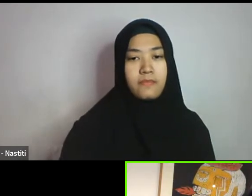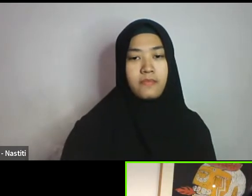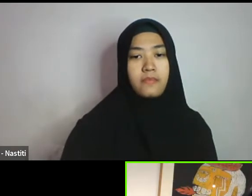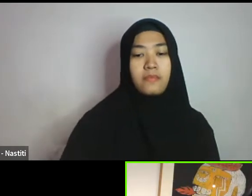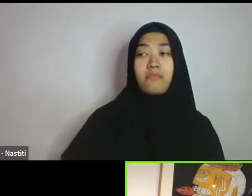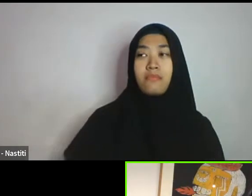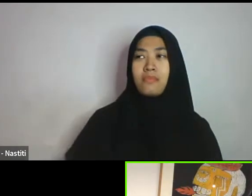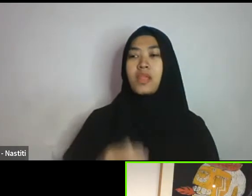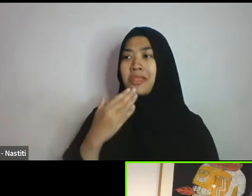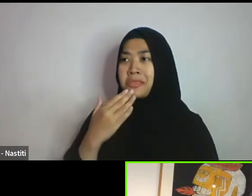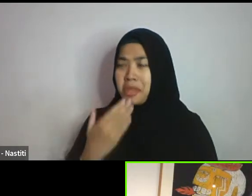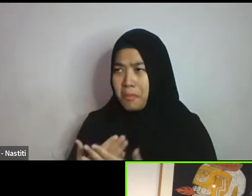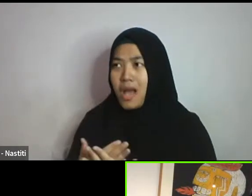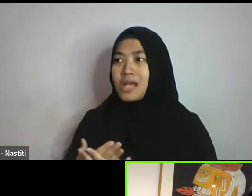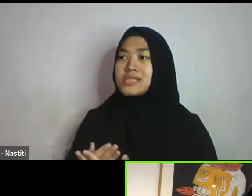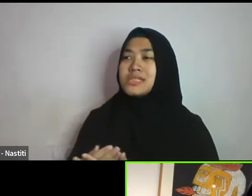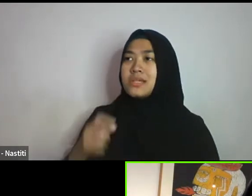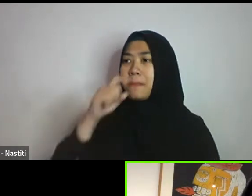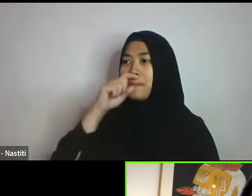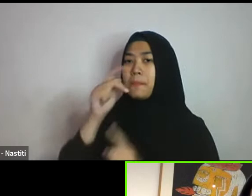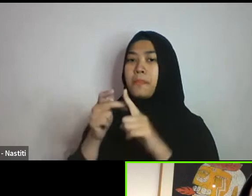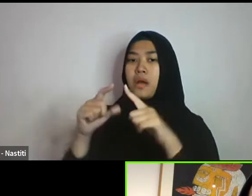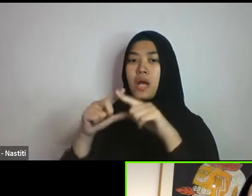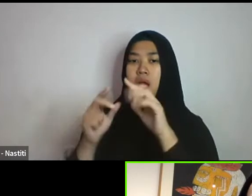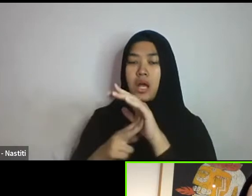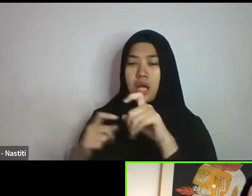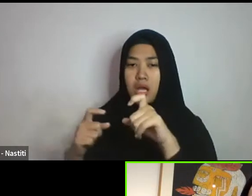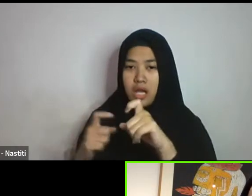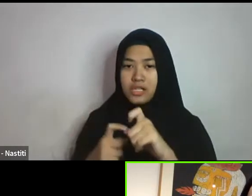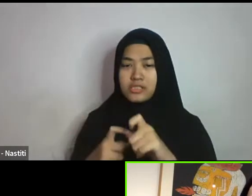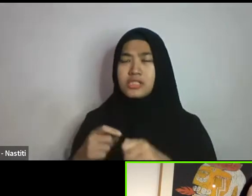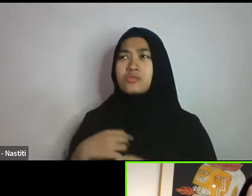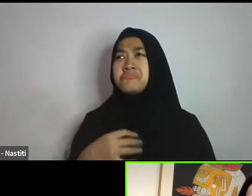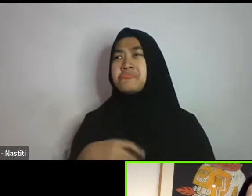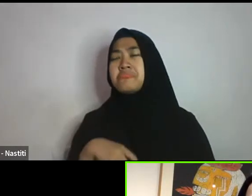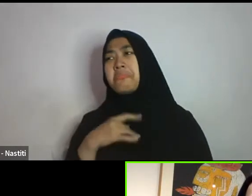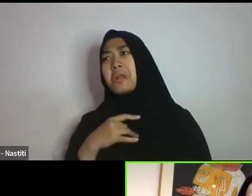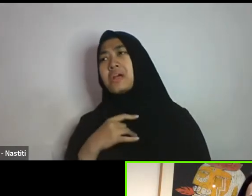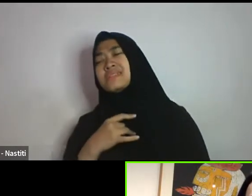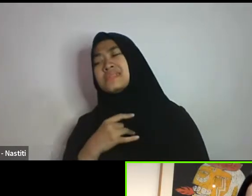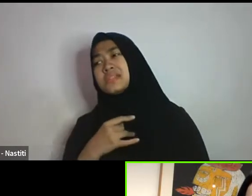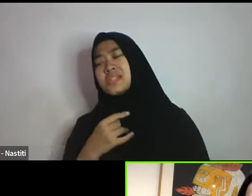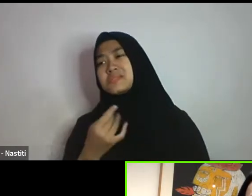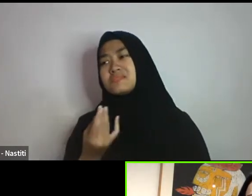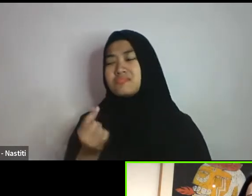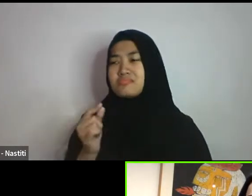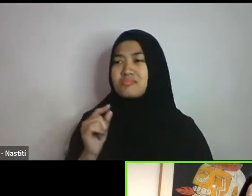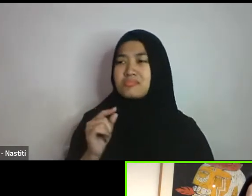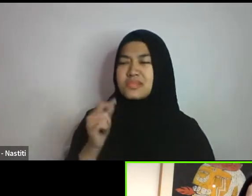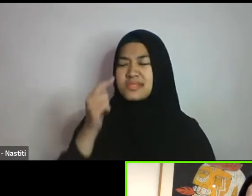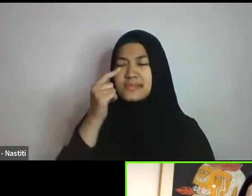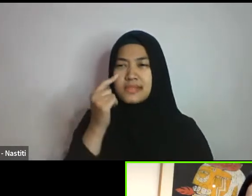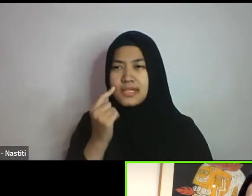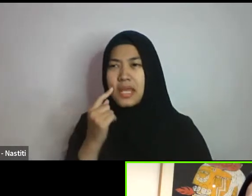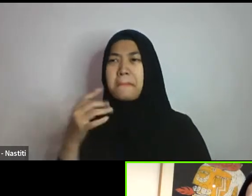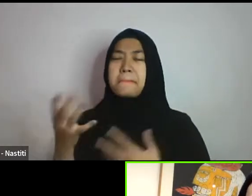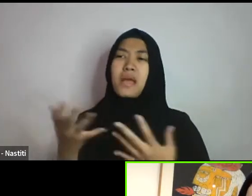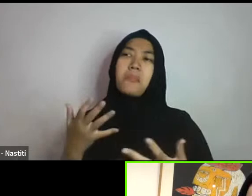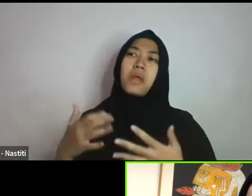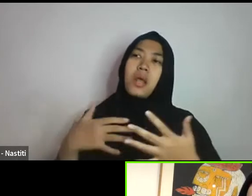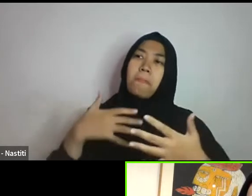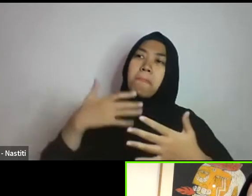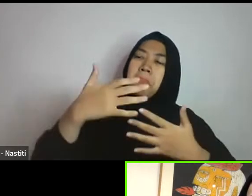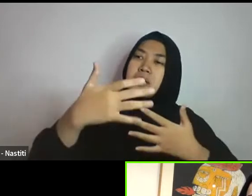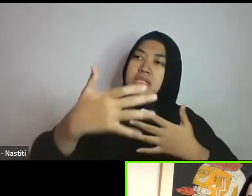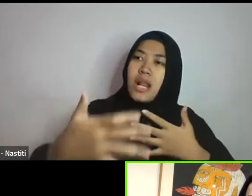depressing. Sangat menyedihkan ya, perjalanan tentang bagaimana negara pada saat masa